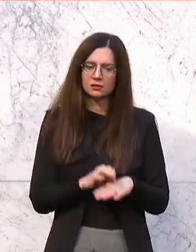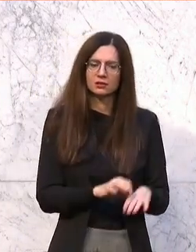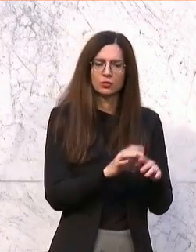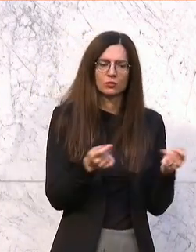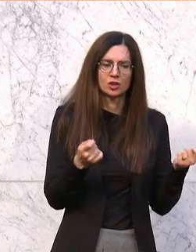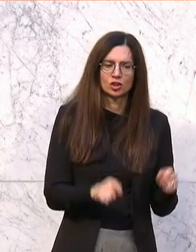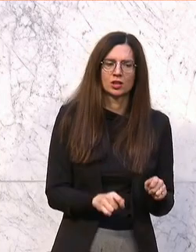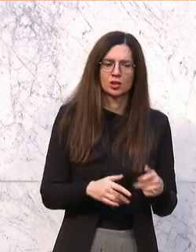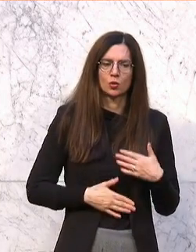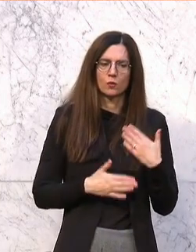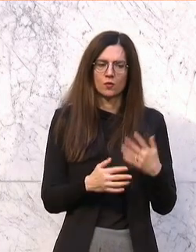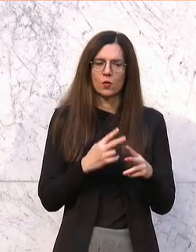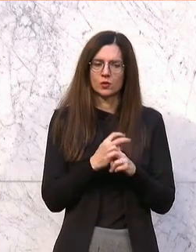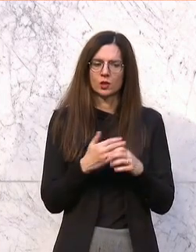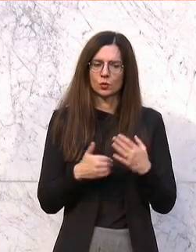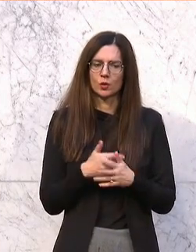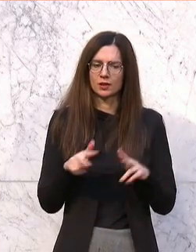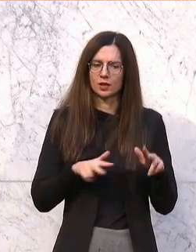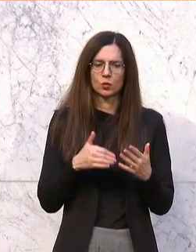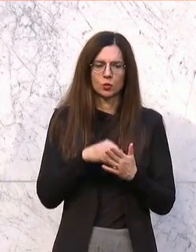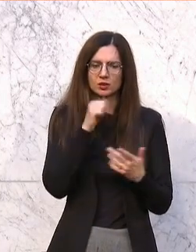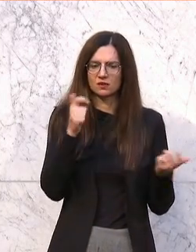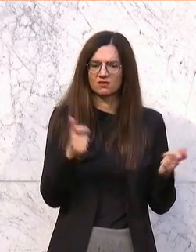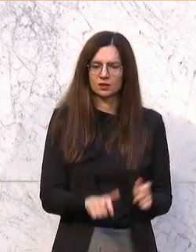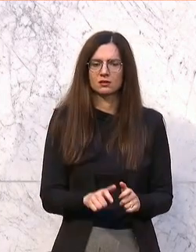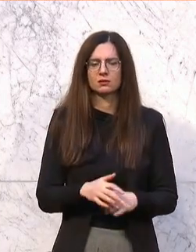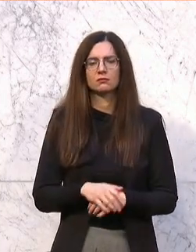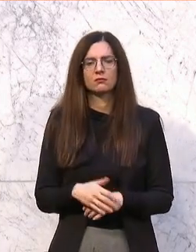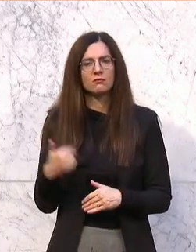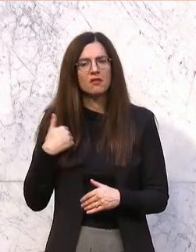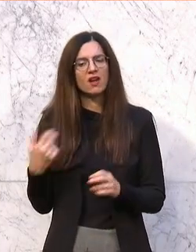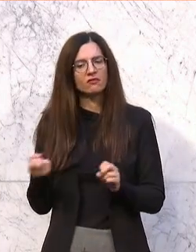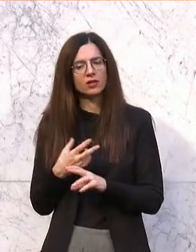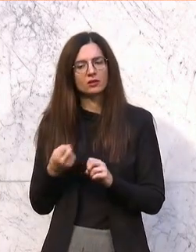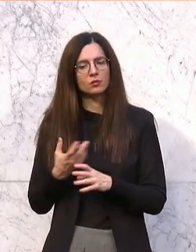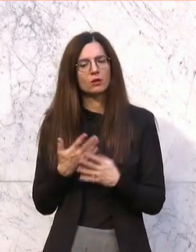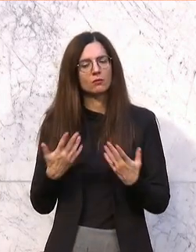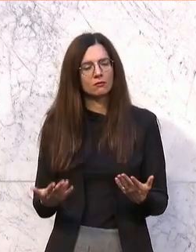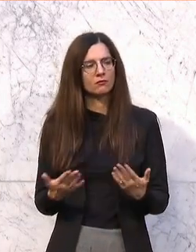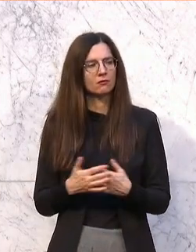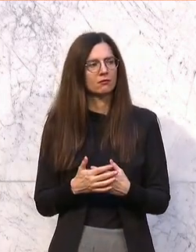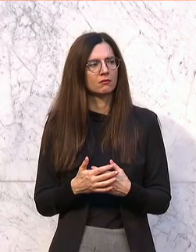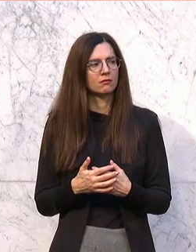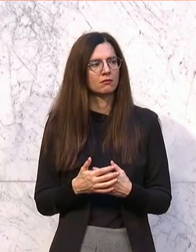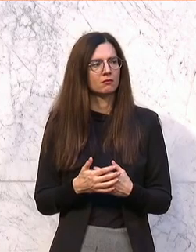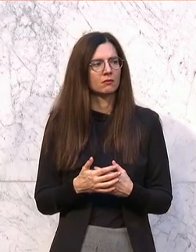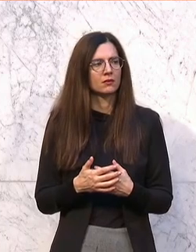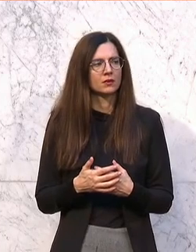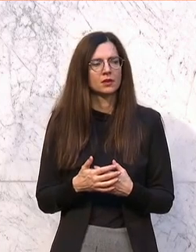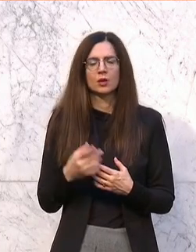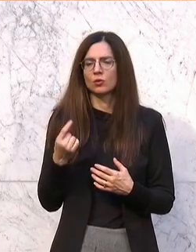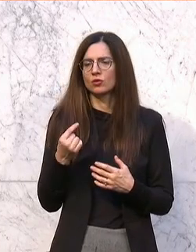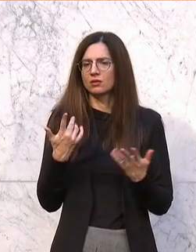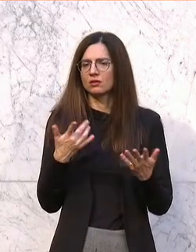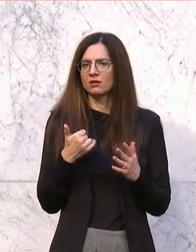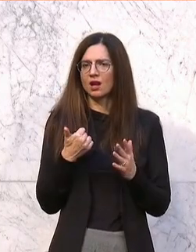und beschließen, obwohl in Österreich die neue Regierung noch nicht steht, haben sie gesagt, also nehmen wir mal diesen vorhergehenden Punkt aus, wo